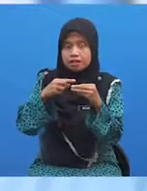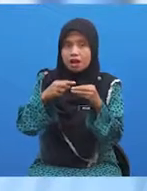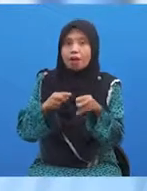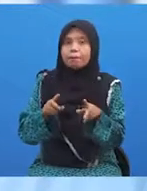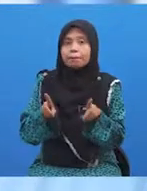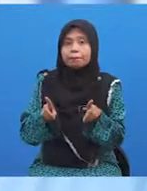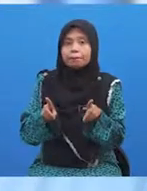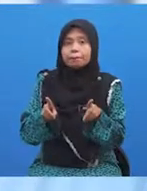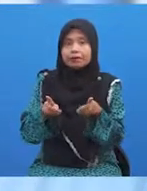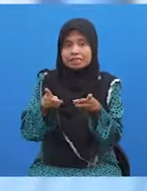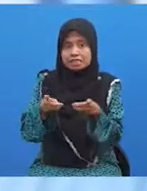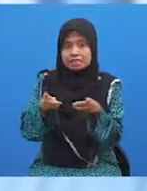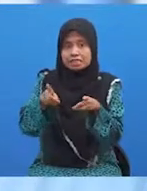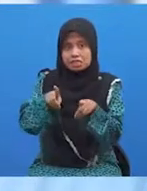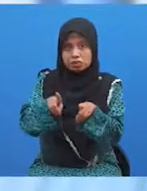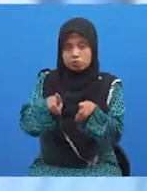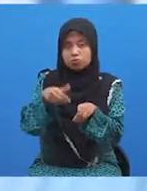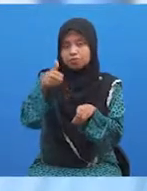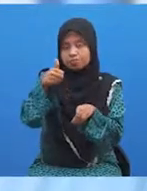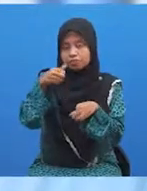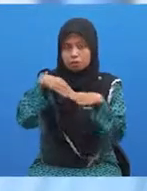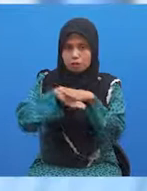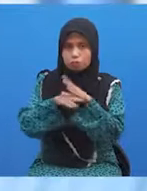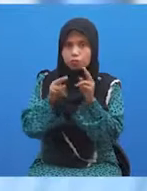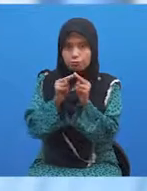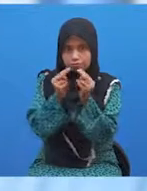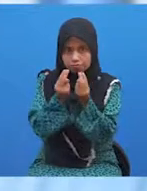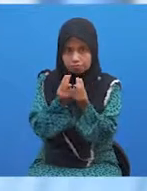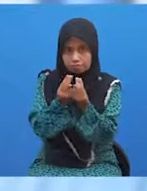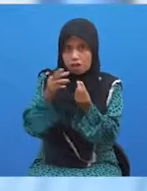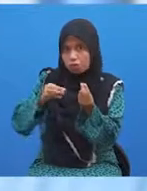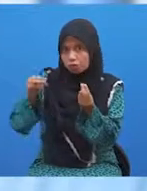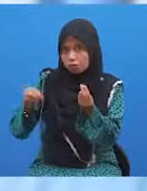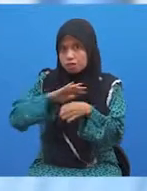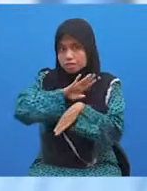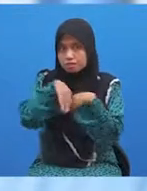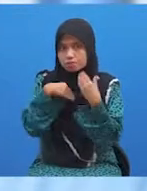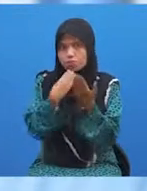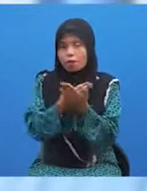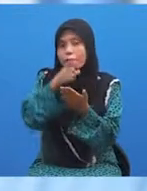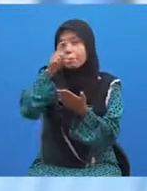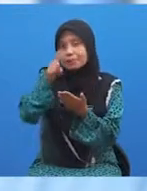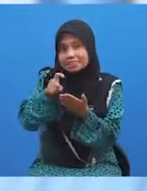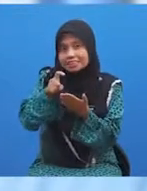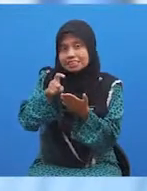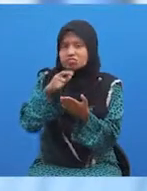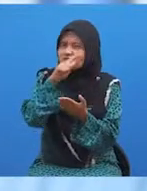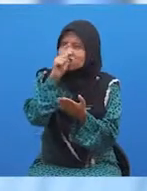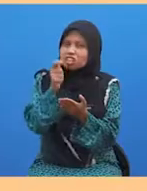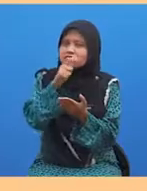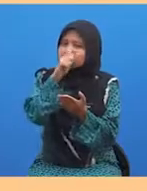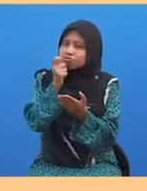yang terdapat dalam setiap novel, murid-murid semua mesti